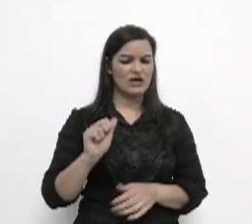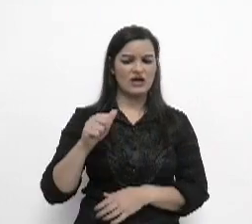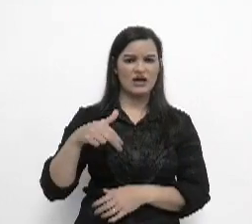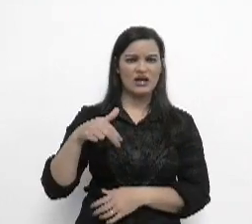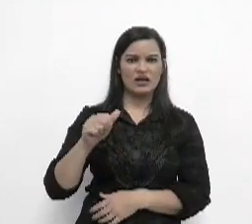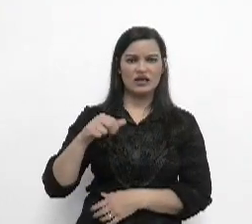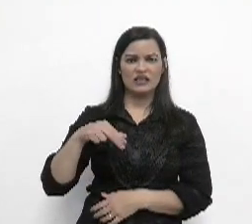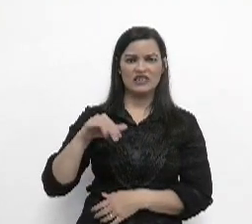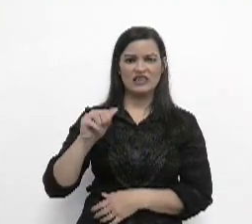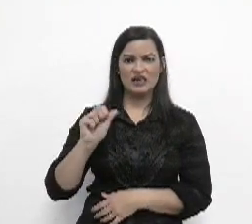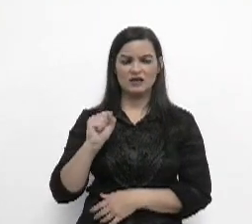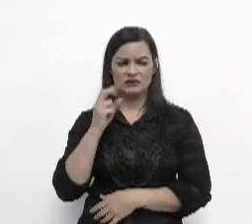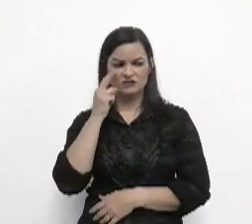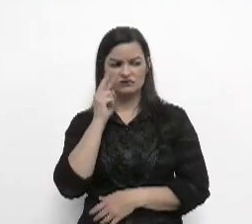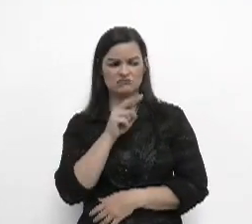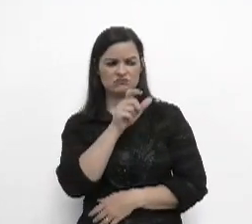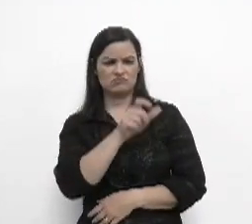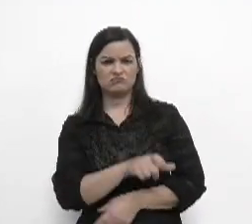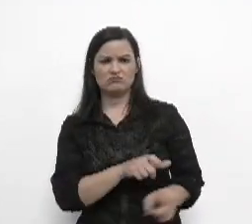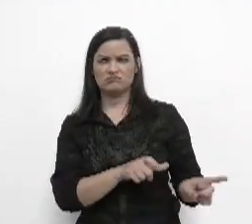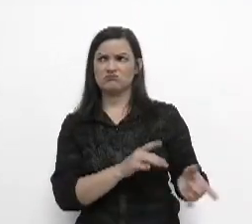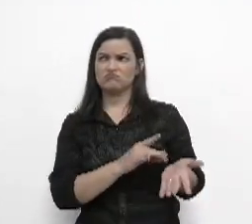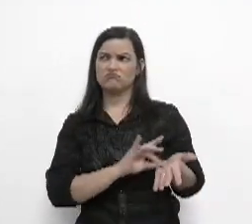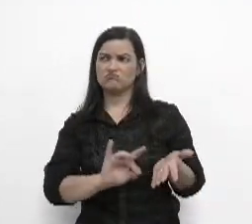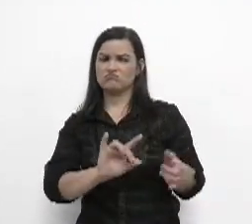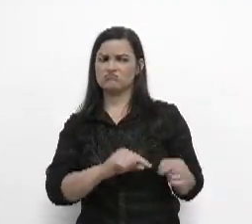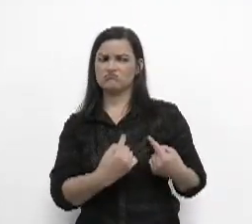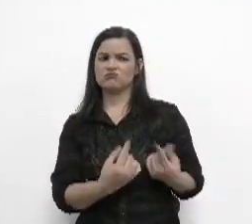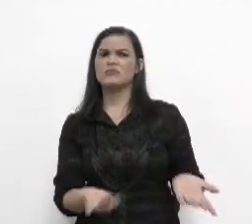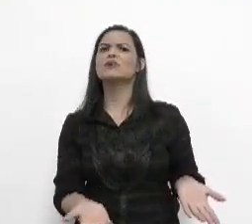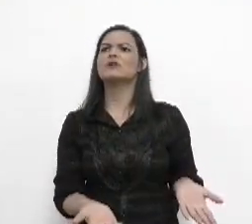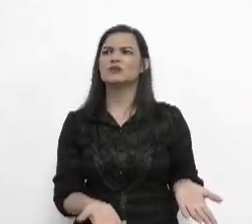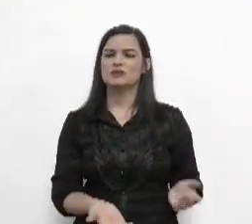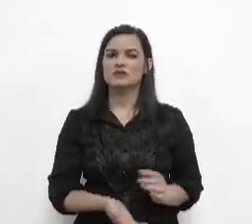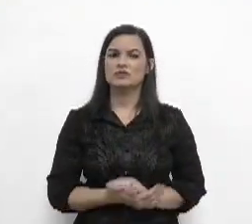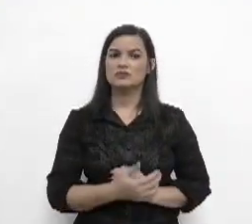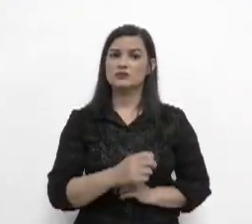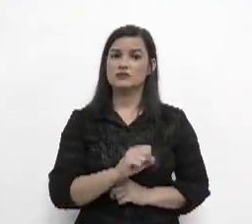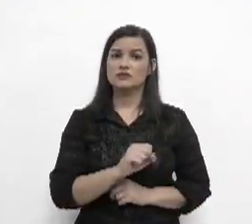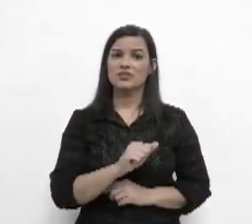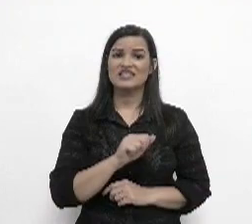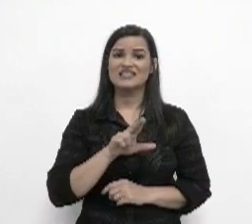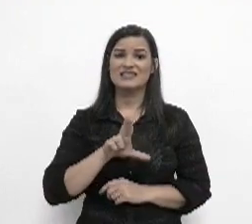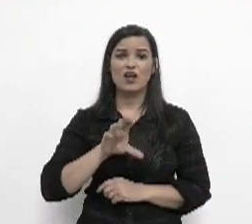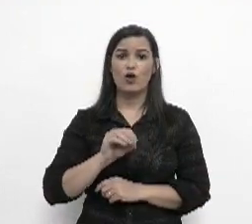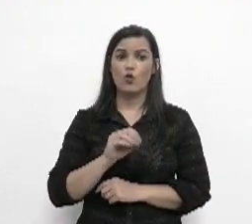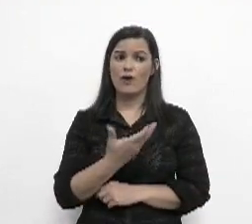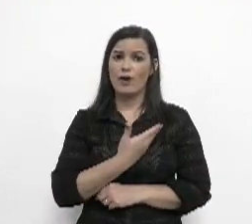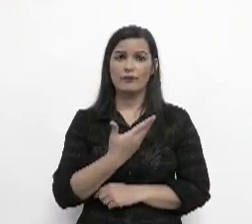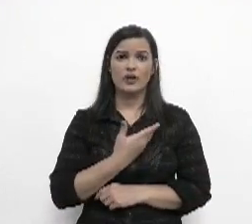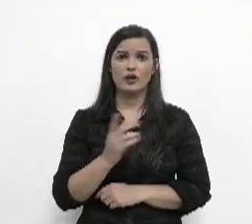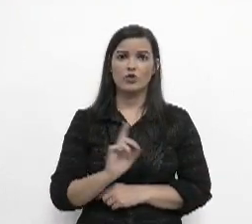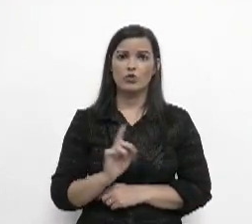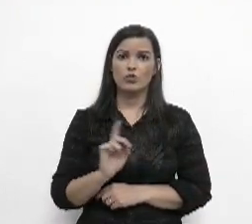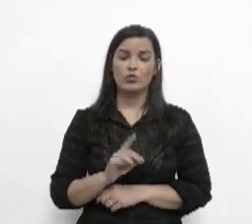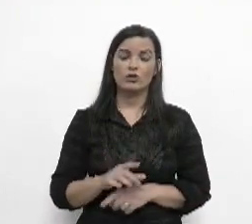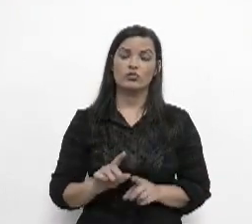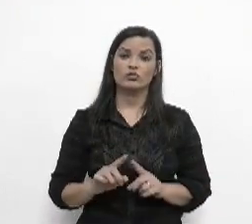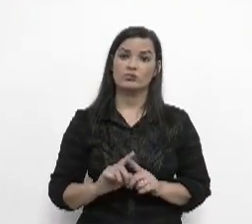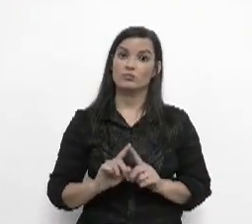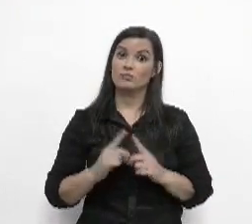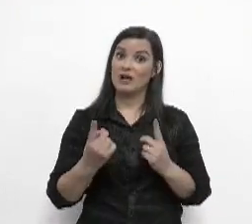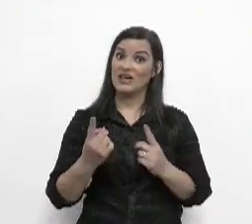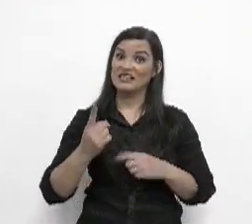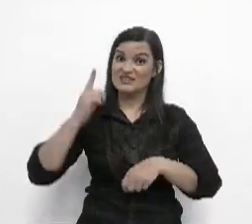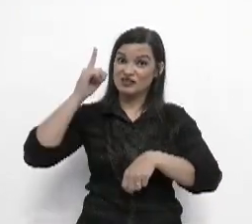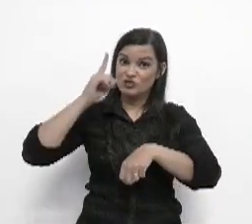um inimigo. 아나니아가 선택은 은혜라고 하는 것을 깨닫는 순간 아나니아는 사울을 형제 사울이라고 부릅니다. A partir